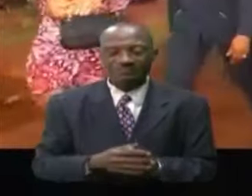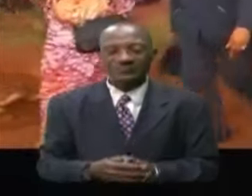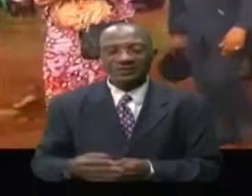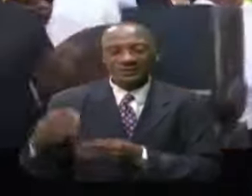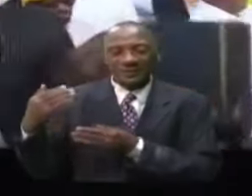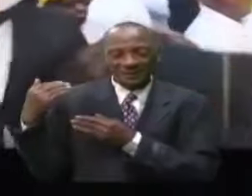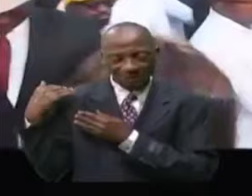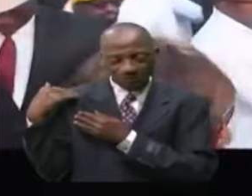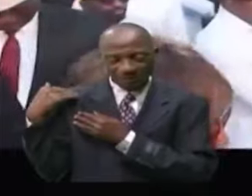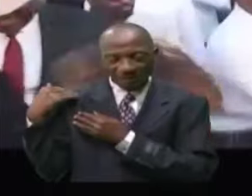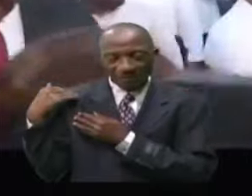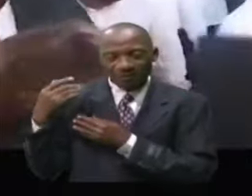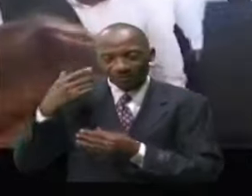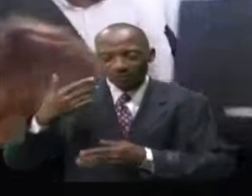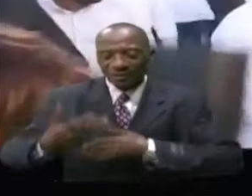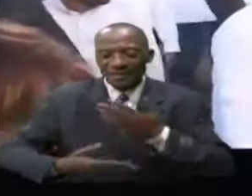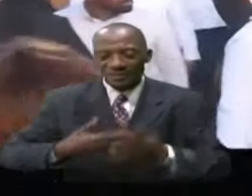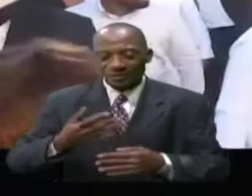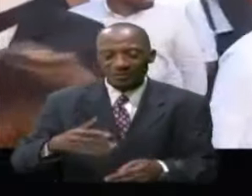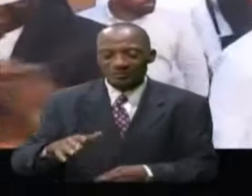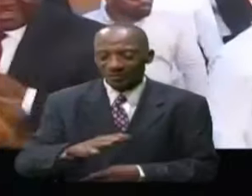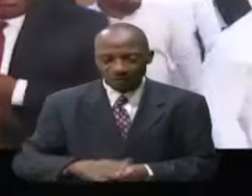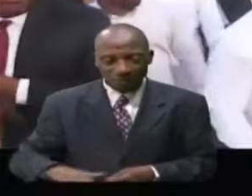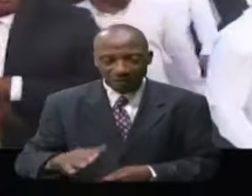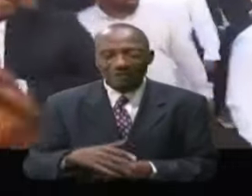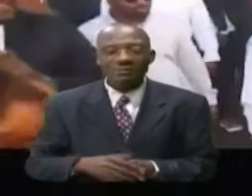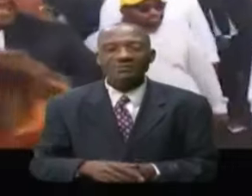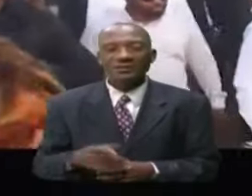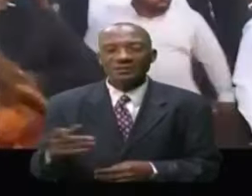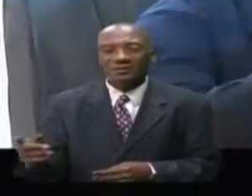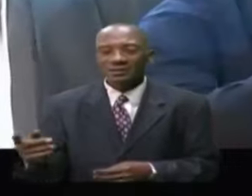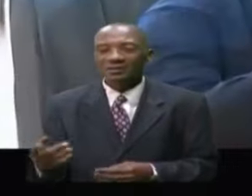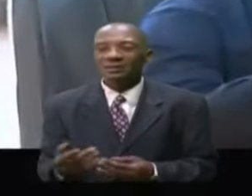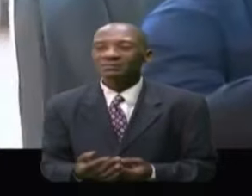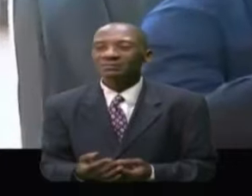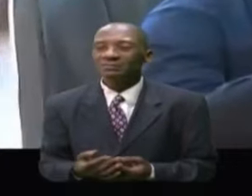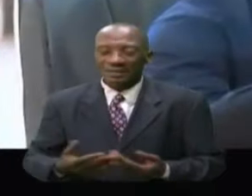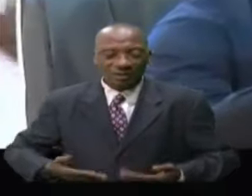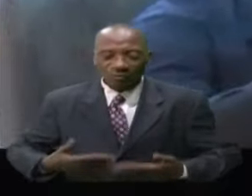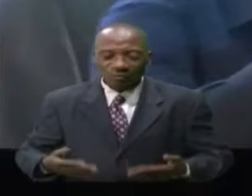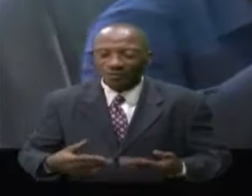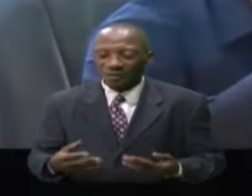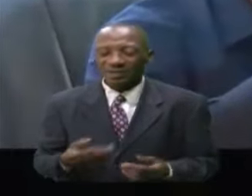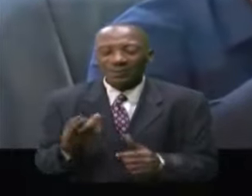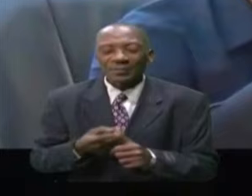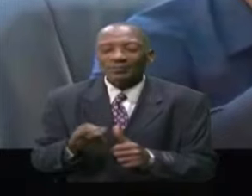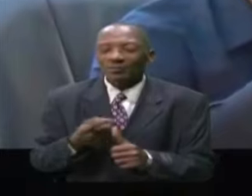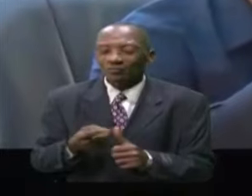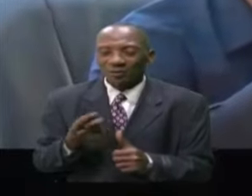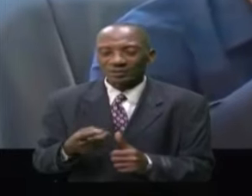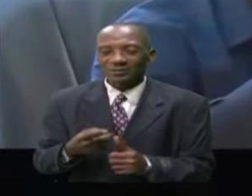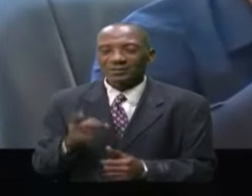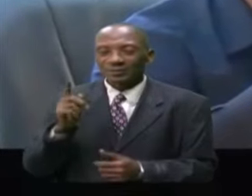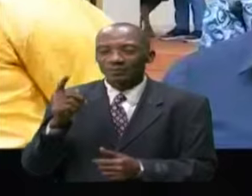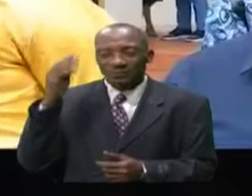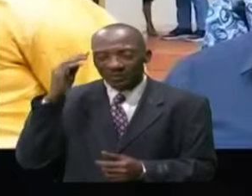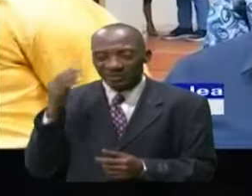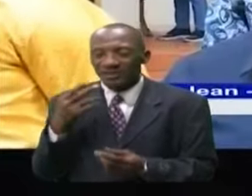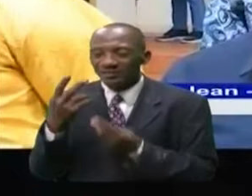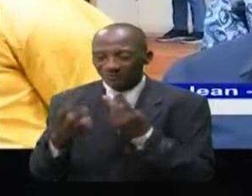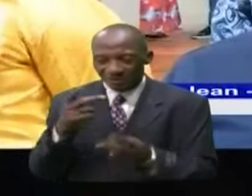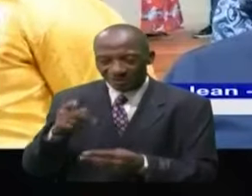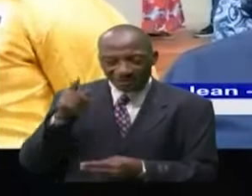national, s'est dit très rassurant des retombées positives de sa première mission d'itinérance dans cette partie de la République démocratique du Congo.